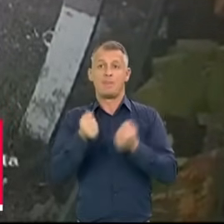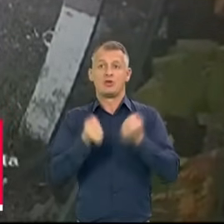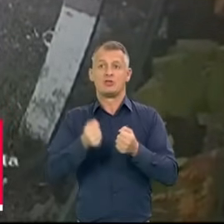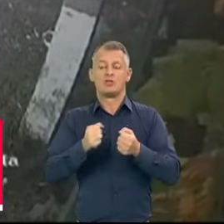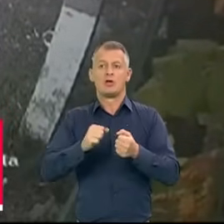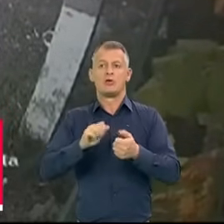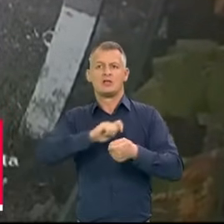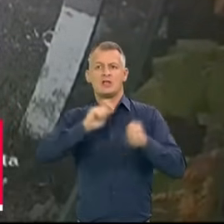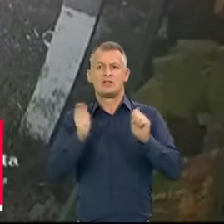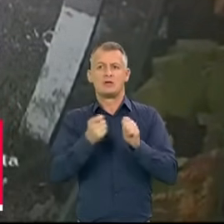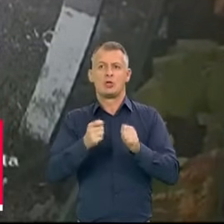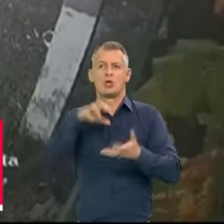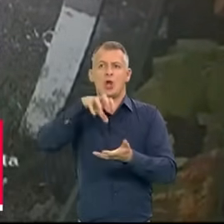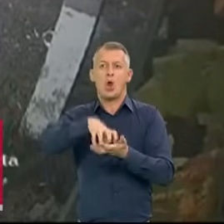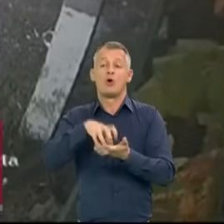fiare